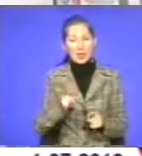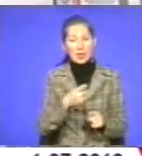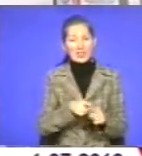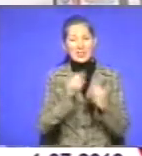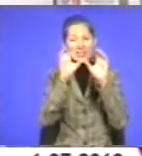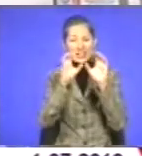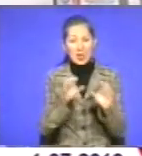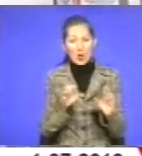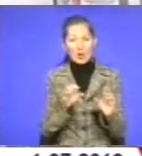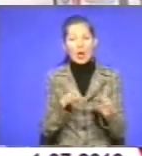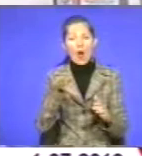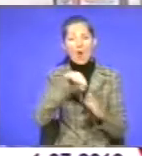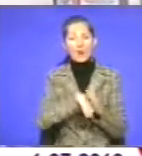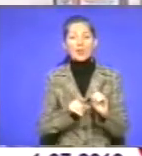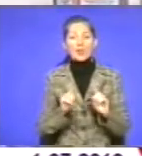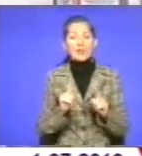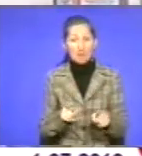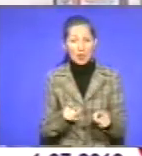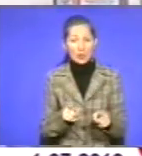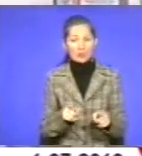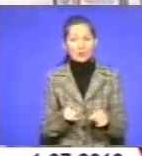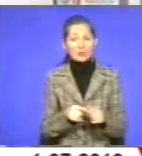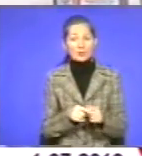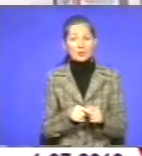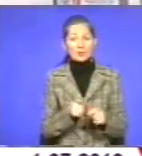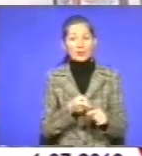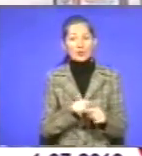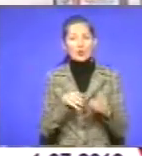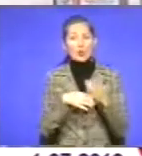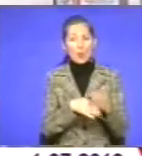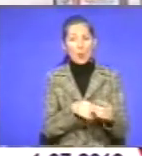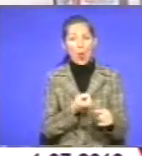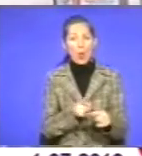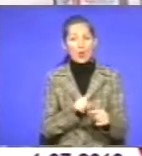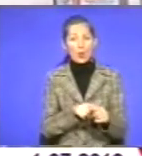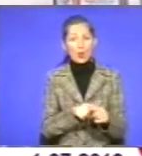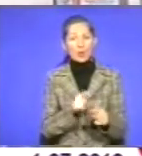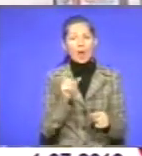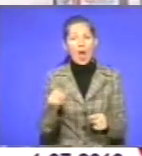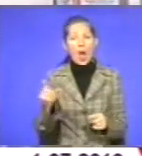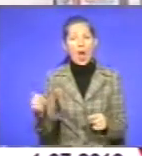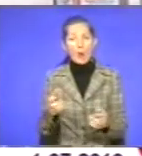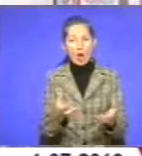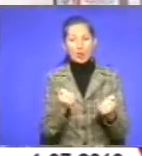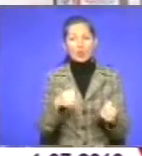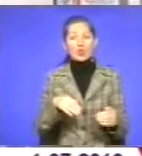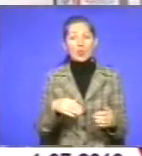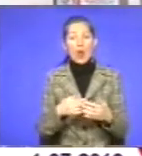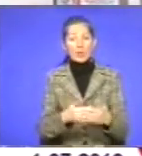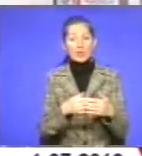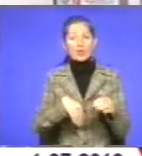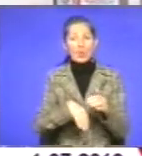закон вводиться в дію, і на цю допомогу, яку особи одержують по вагітності і пологах,